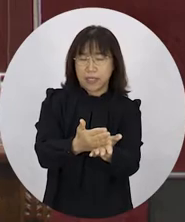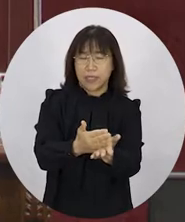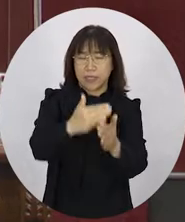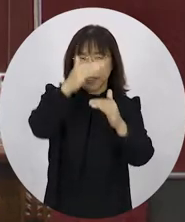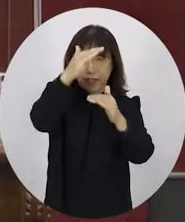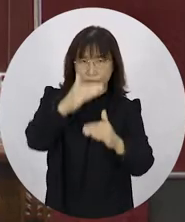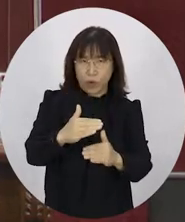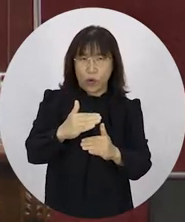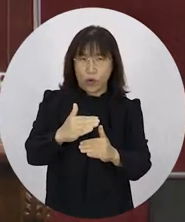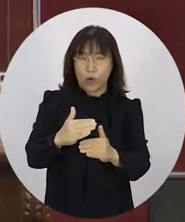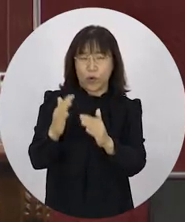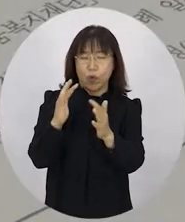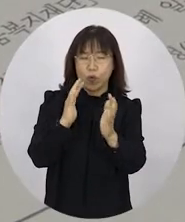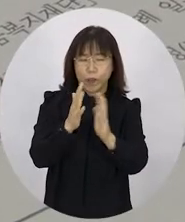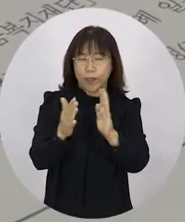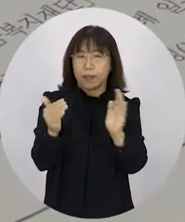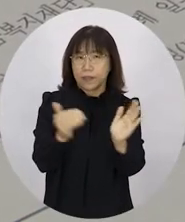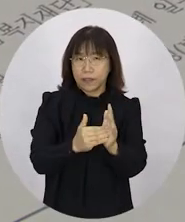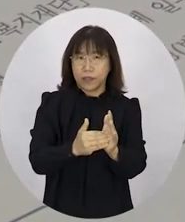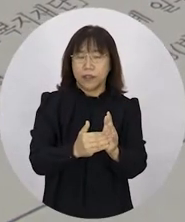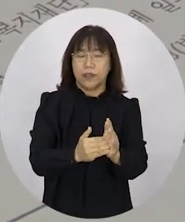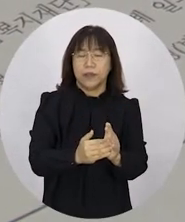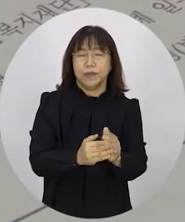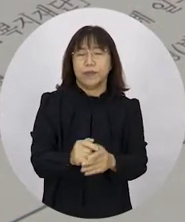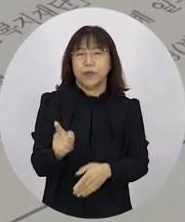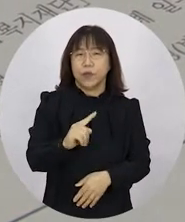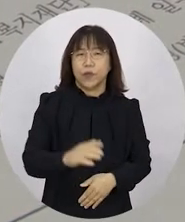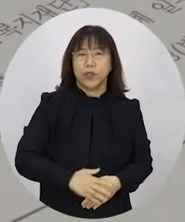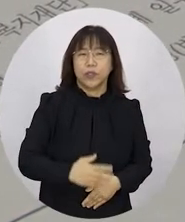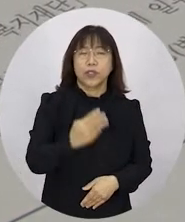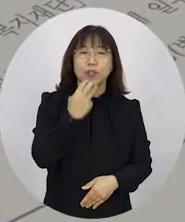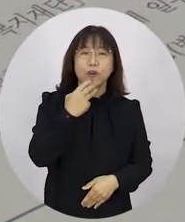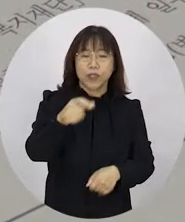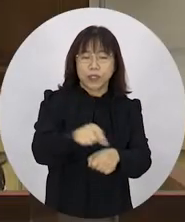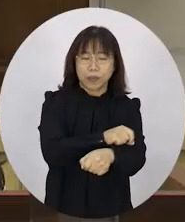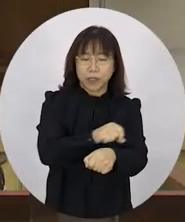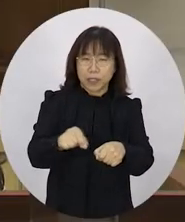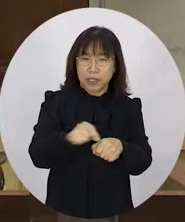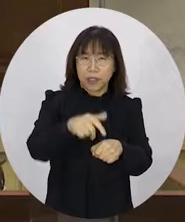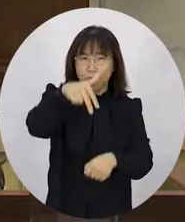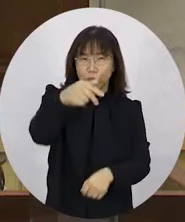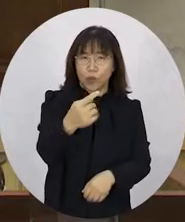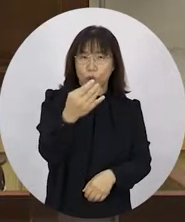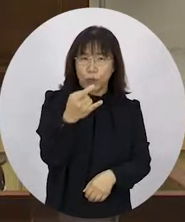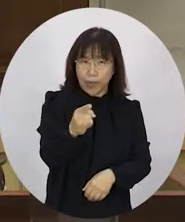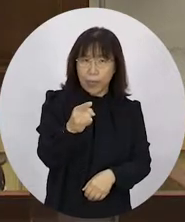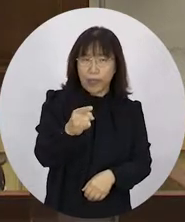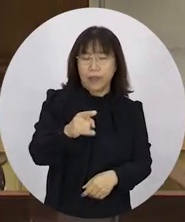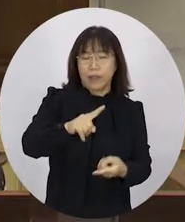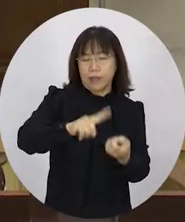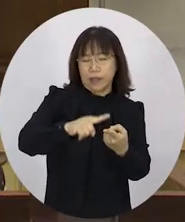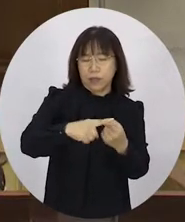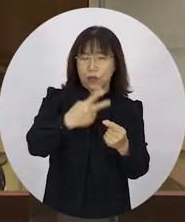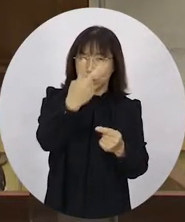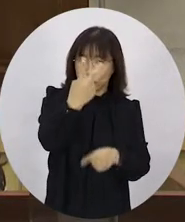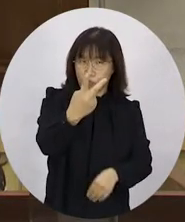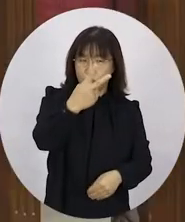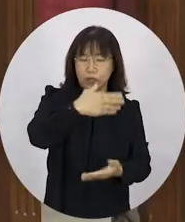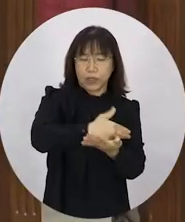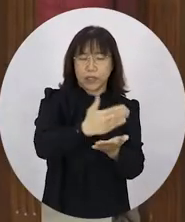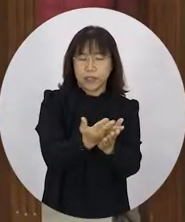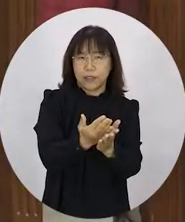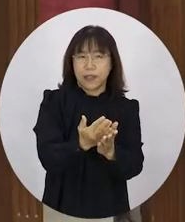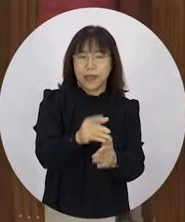안건이 처리됐습니다. 먼저 운영위원회에서는 서울특별시 강서구의회 위원회 조례 일부 개정 조례안 등